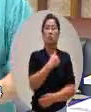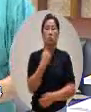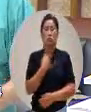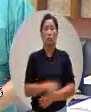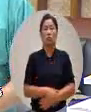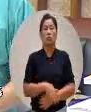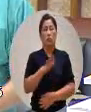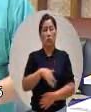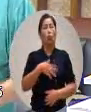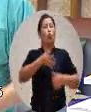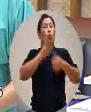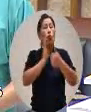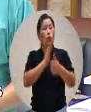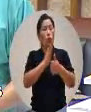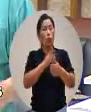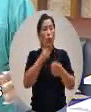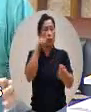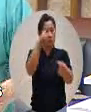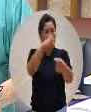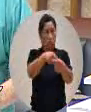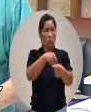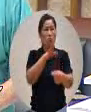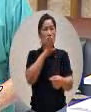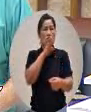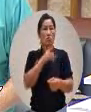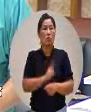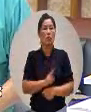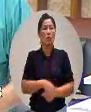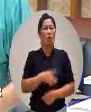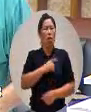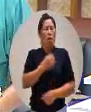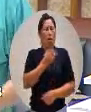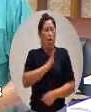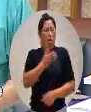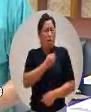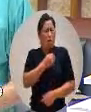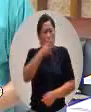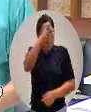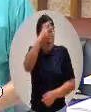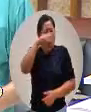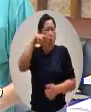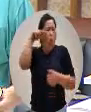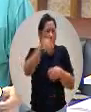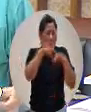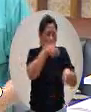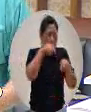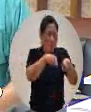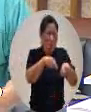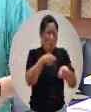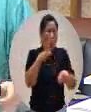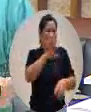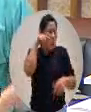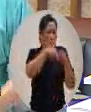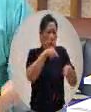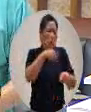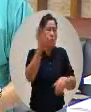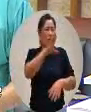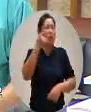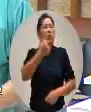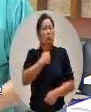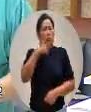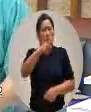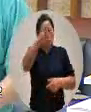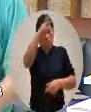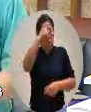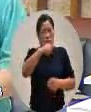今天這段的目的我不等心去苛操我們警察警察人員警察真的很辛苦